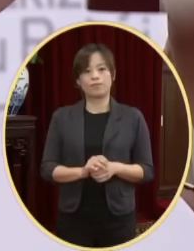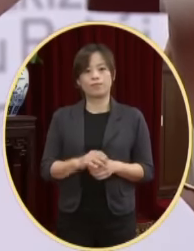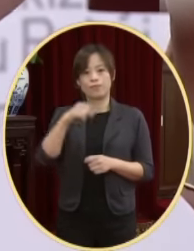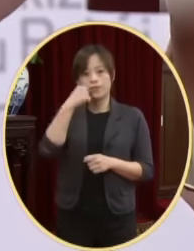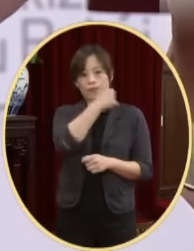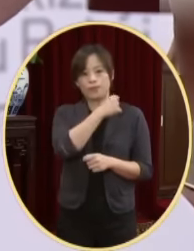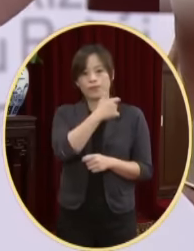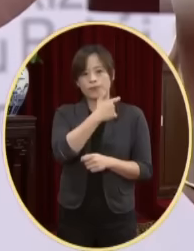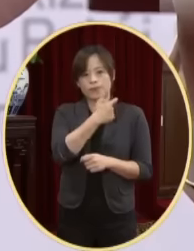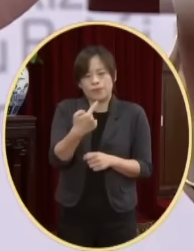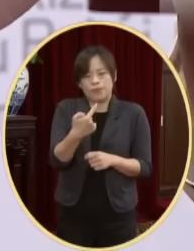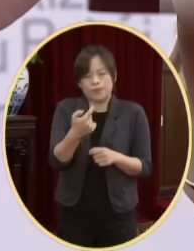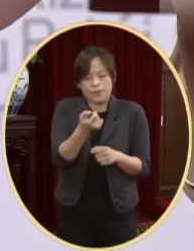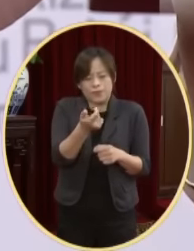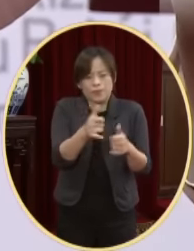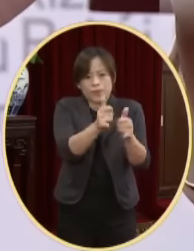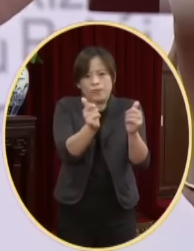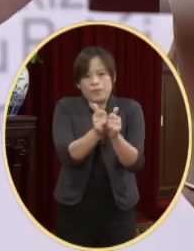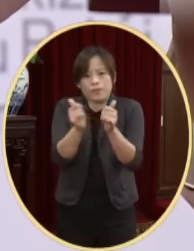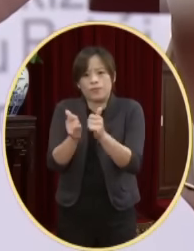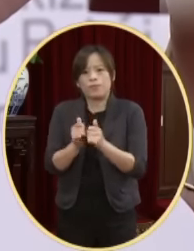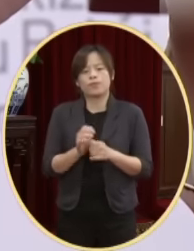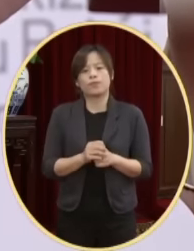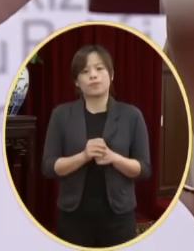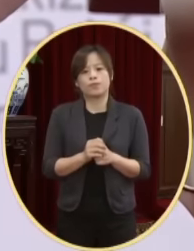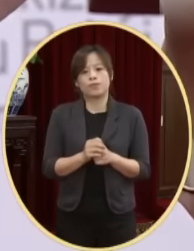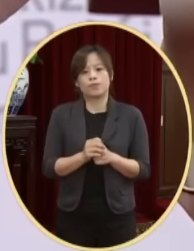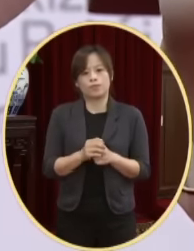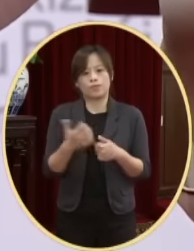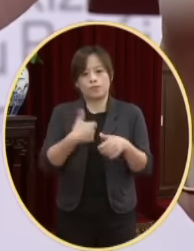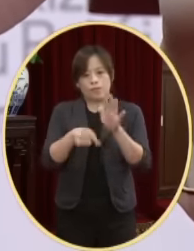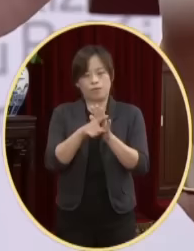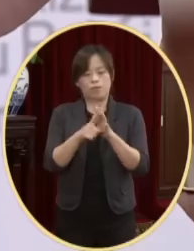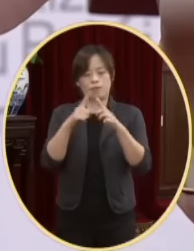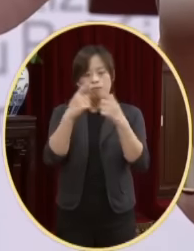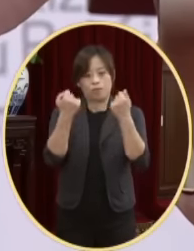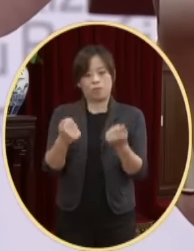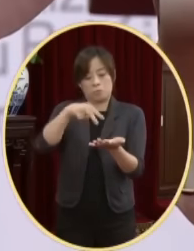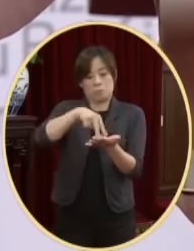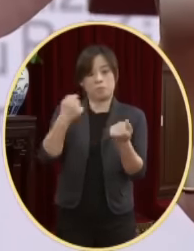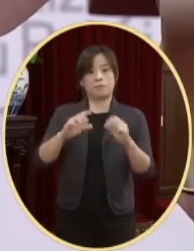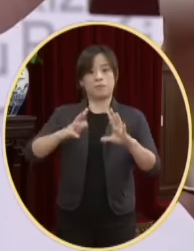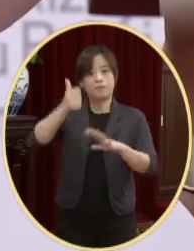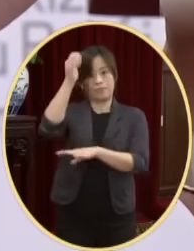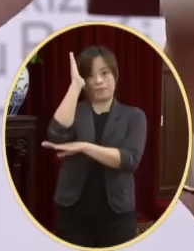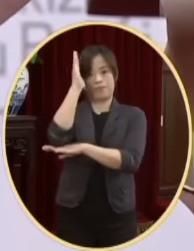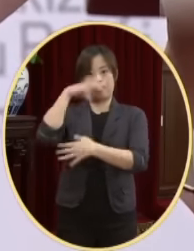台湾最小的族群原住民的代表站在总统府，